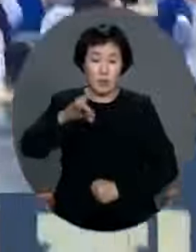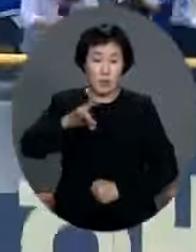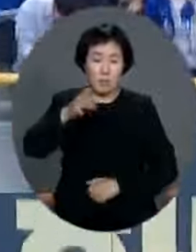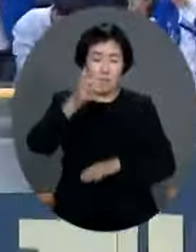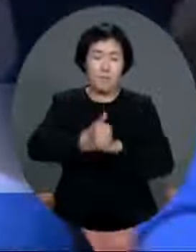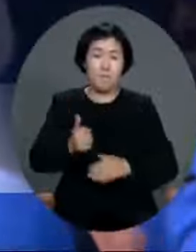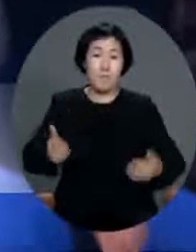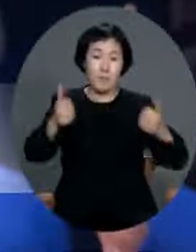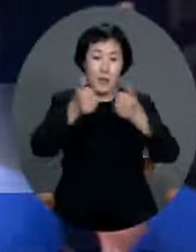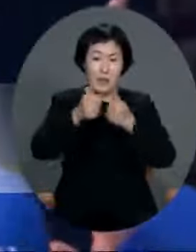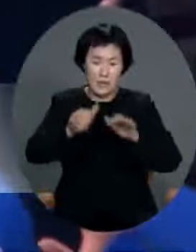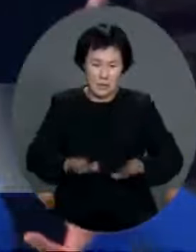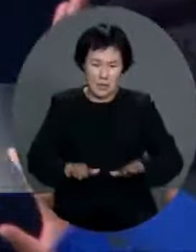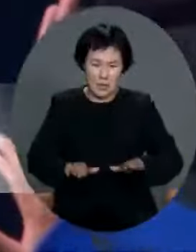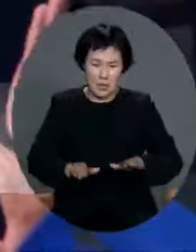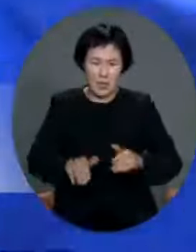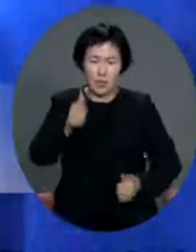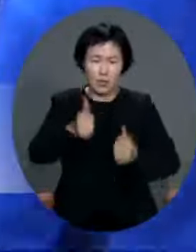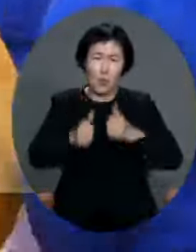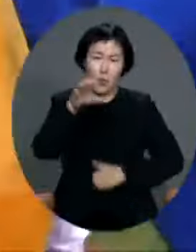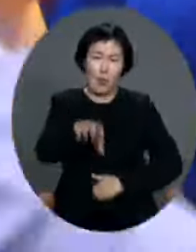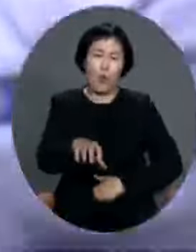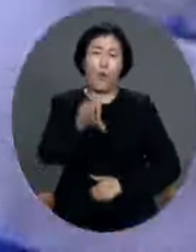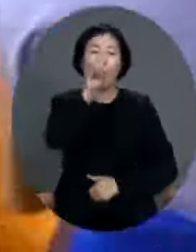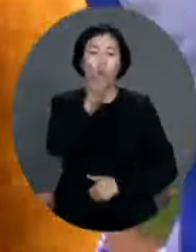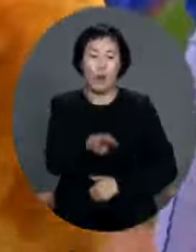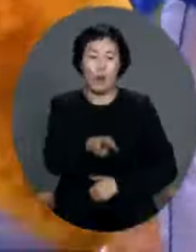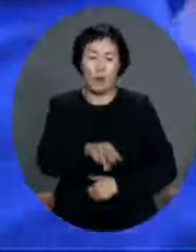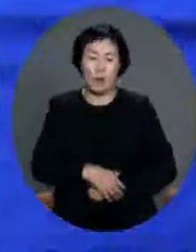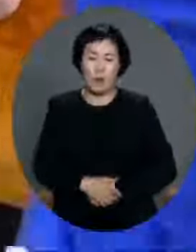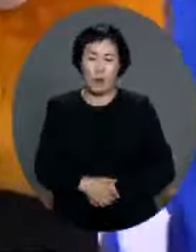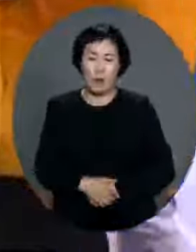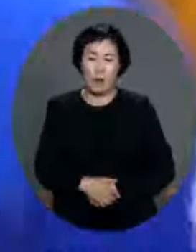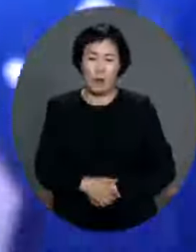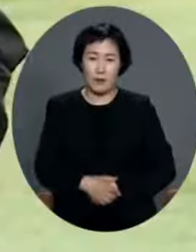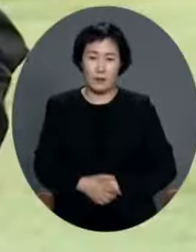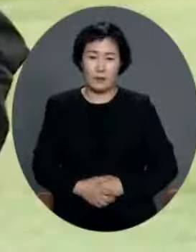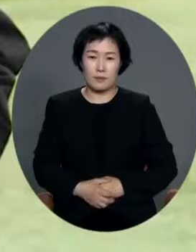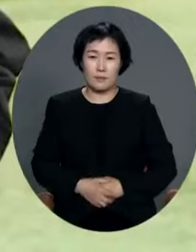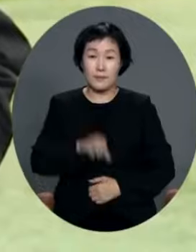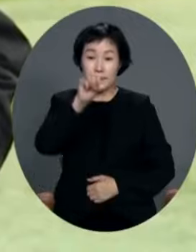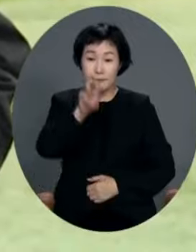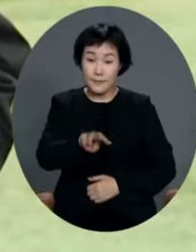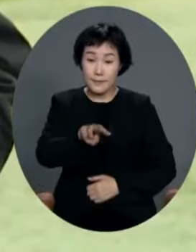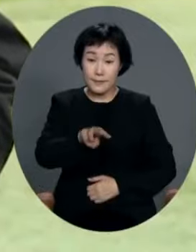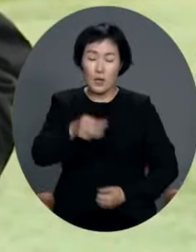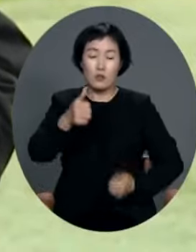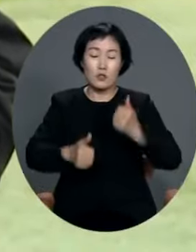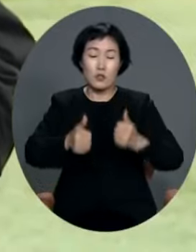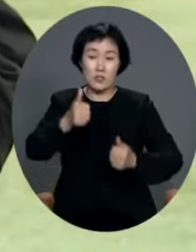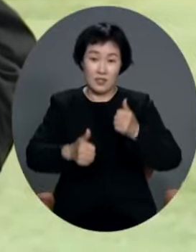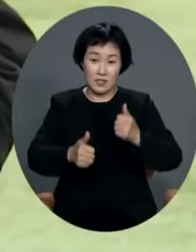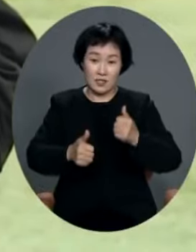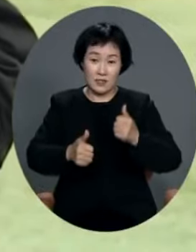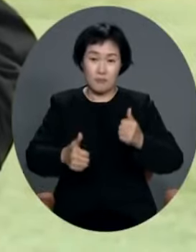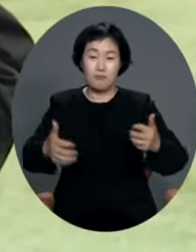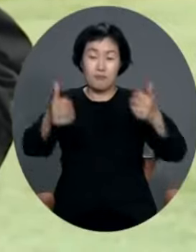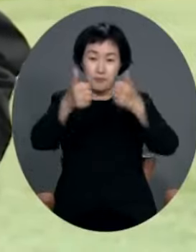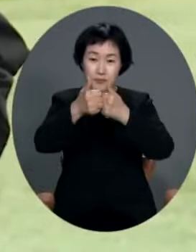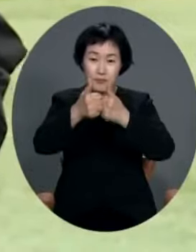만난 삼성. 이제 승부는 광주로 이어집니다. 다음 주 월요일부터 광주에서 시작되는 한국 시리즈에서